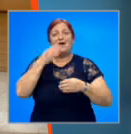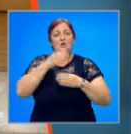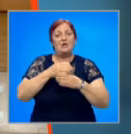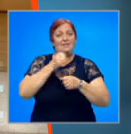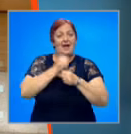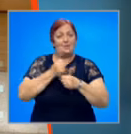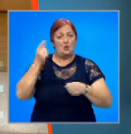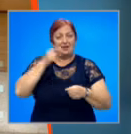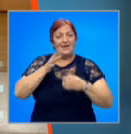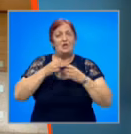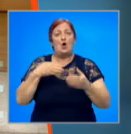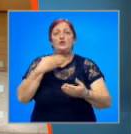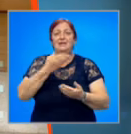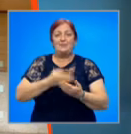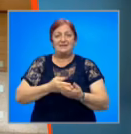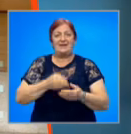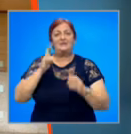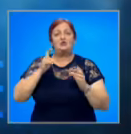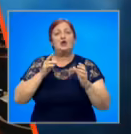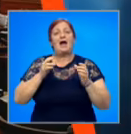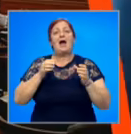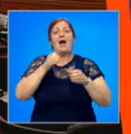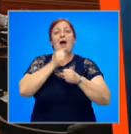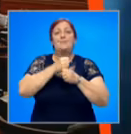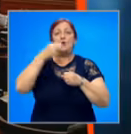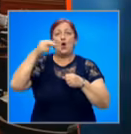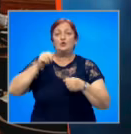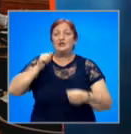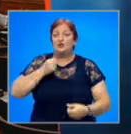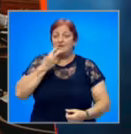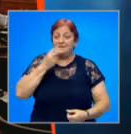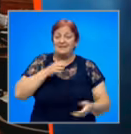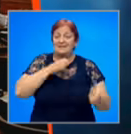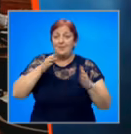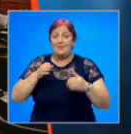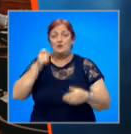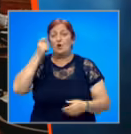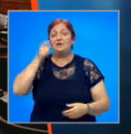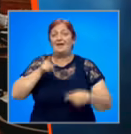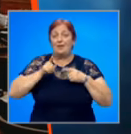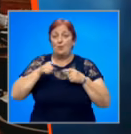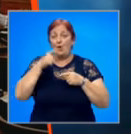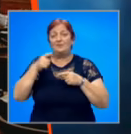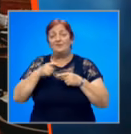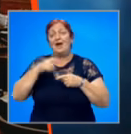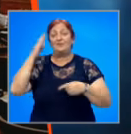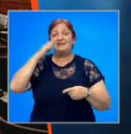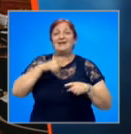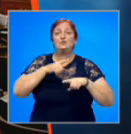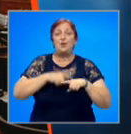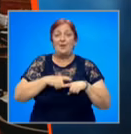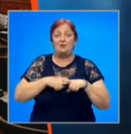си работен ден народните представители решиха Бюрото за защита на свидетели да се премести от главния прокурор в Министерството на